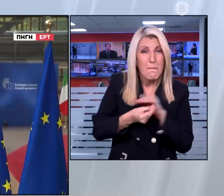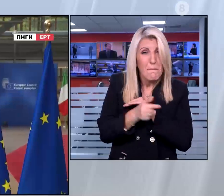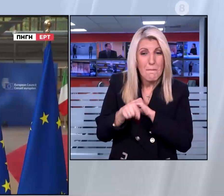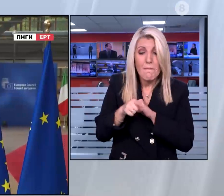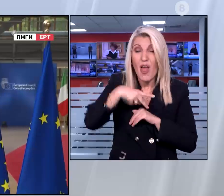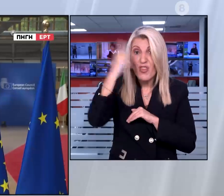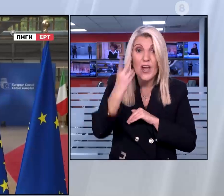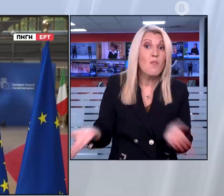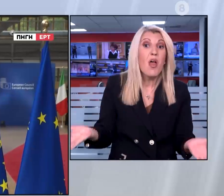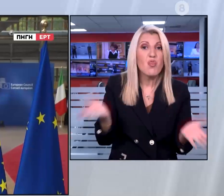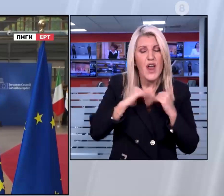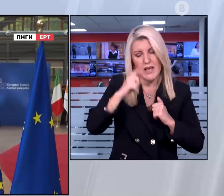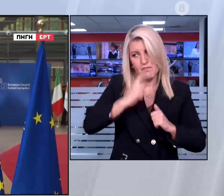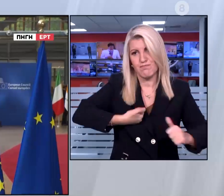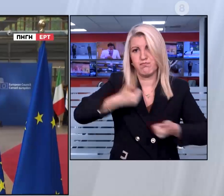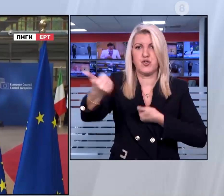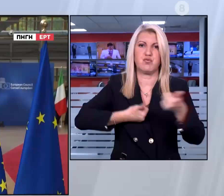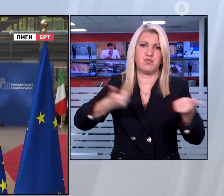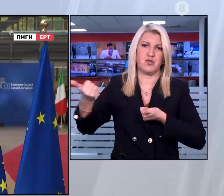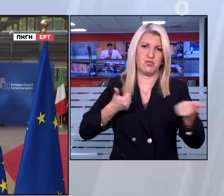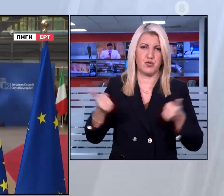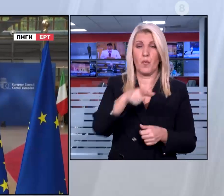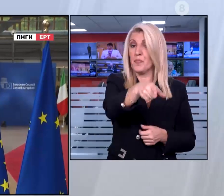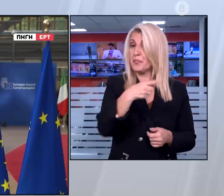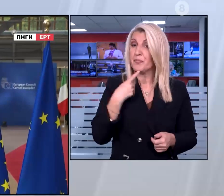Ελλάδα εδώ και 5 χρόνια βρίσκεται στην